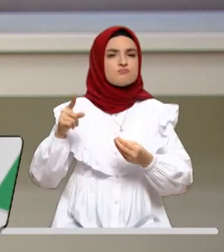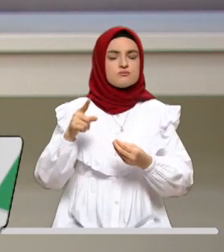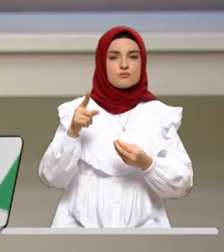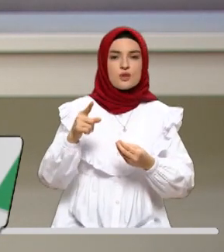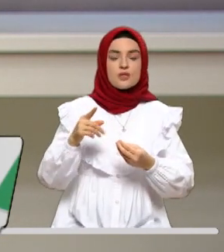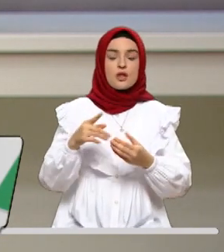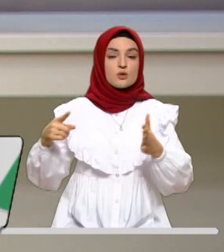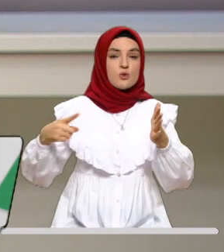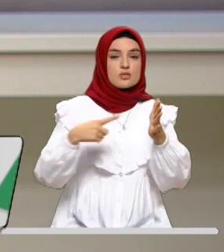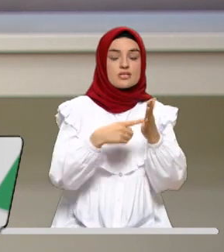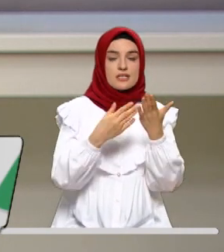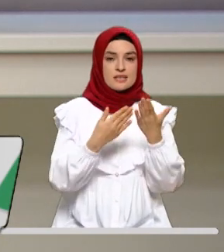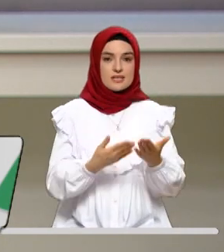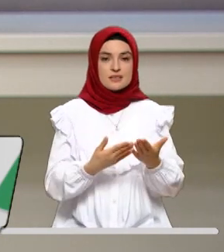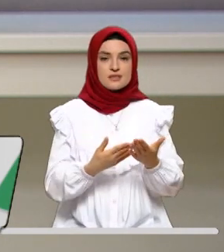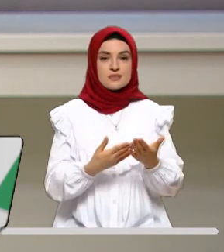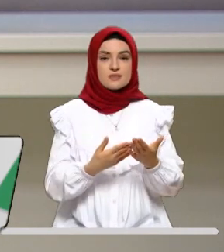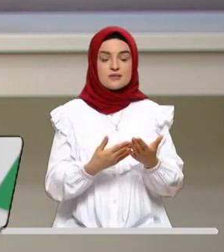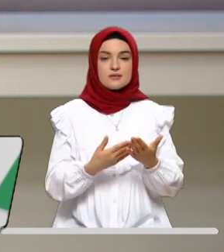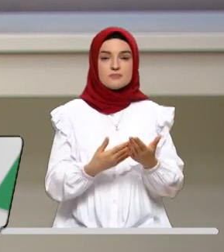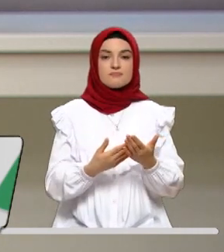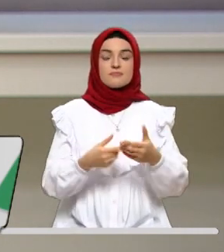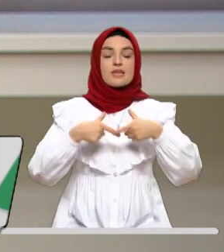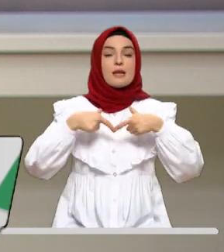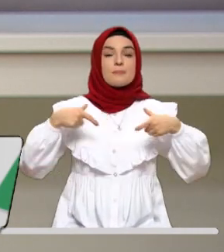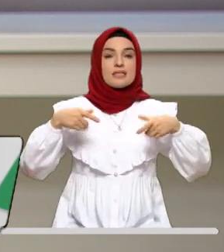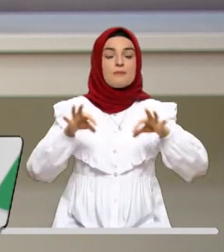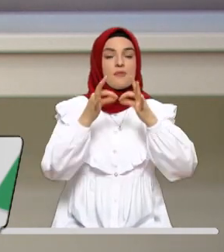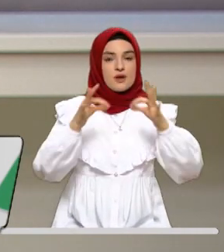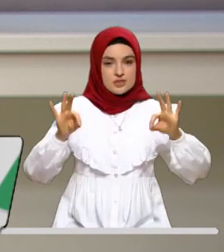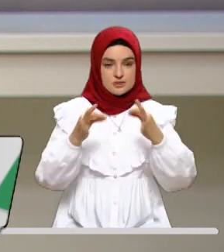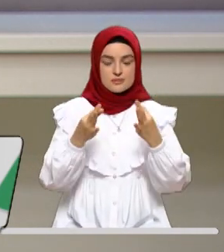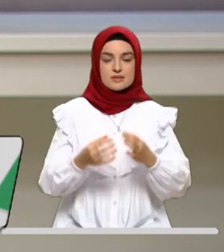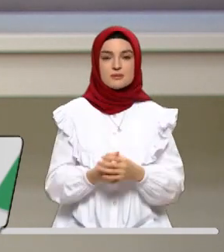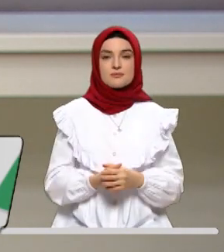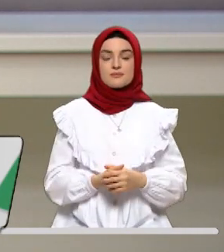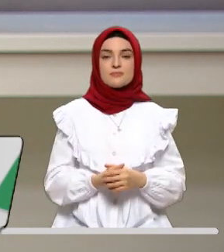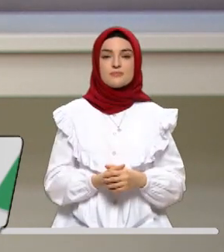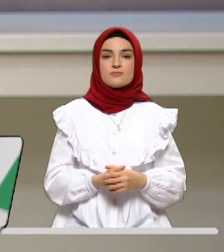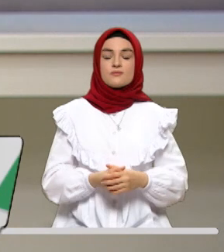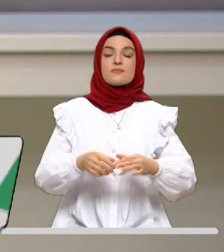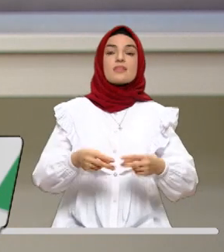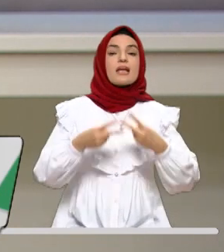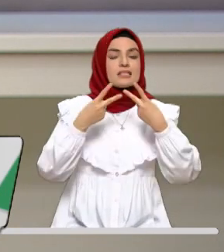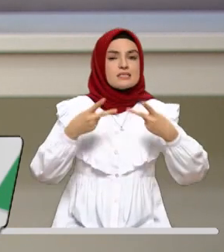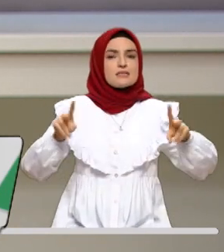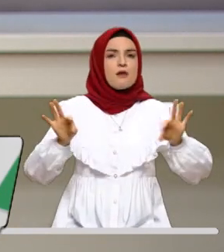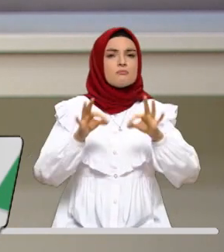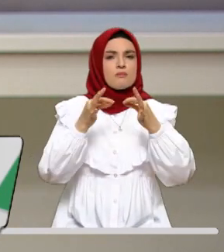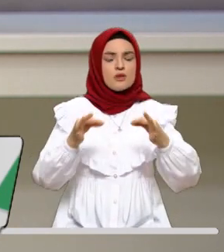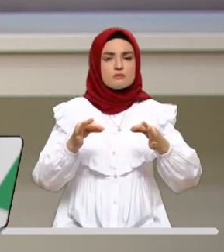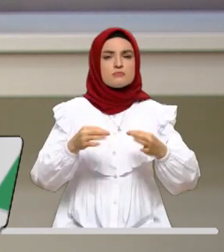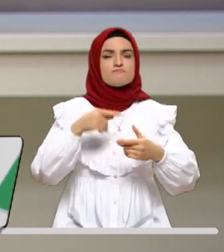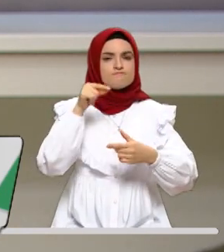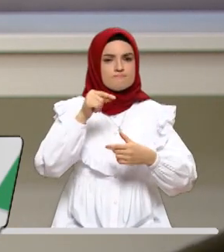büyük göstergelerinden bir tanesi Milli Marşımız zannediyorum. Evet, İstiklal Marşı. İstiklal Marşımız. İstiklal Marşımızın hocam, şimdi